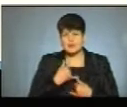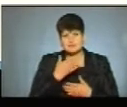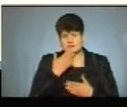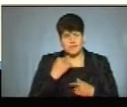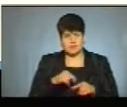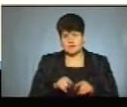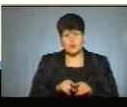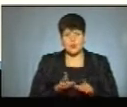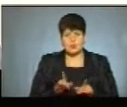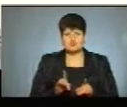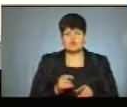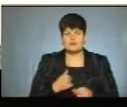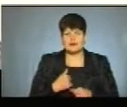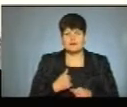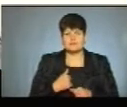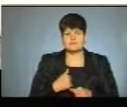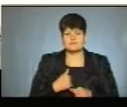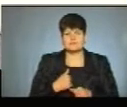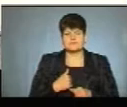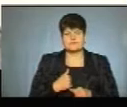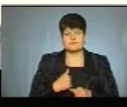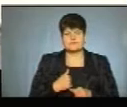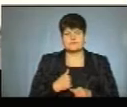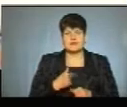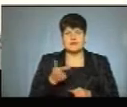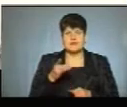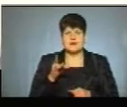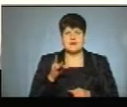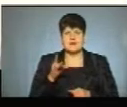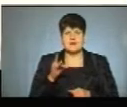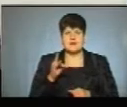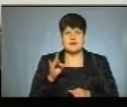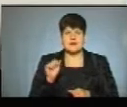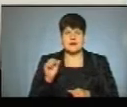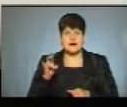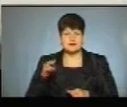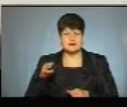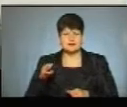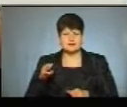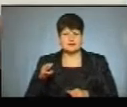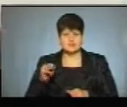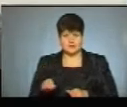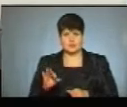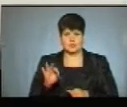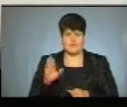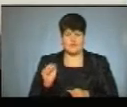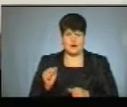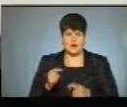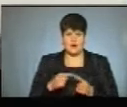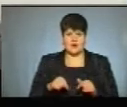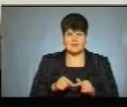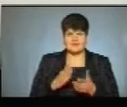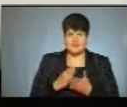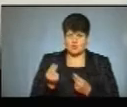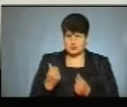що ми не є якась там грантоїдська, як називають, організація, та? Що є гроші, ми працюємо, нема